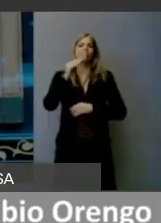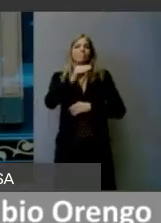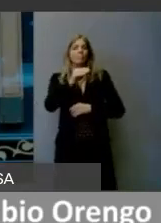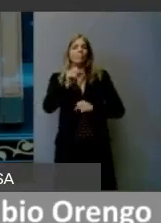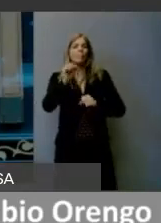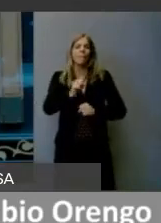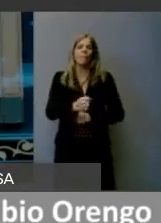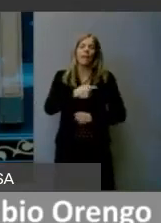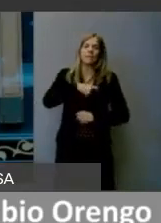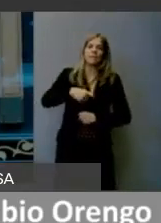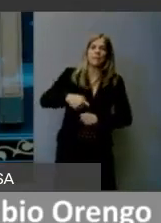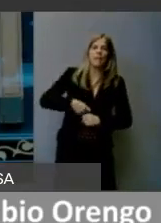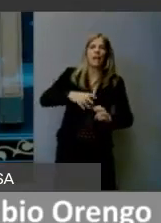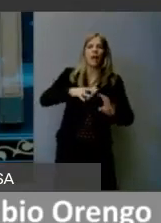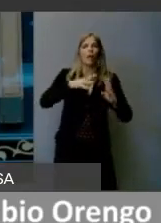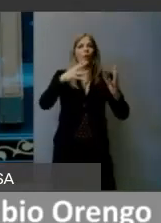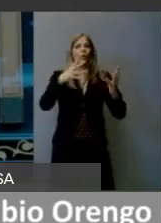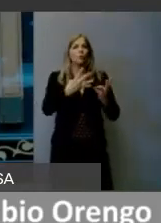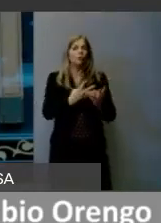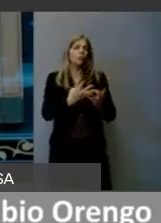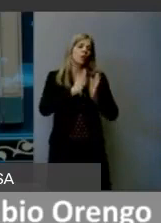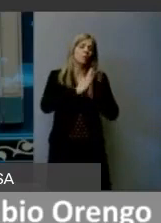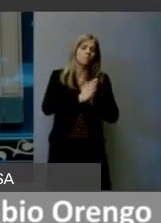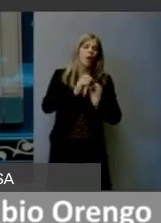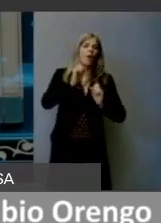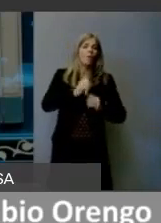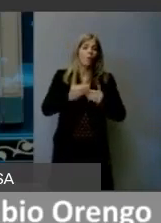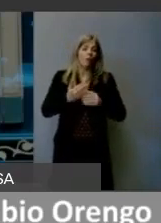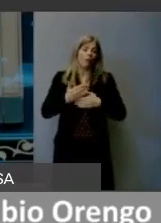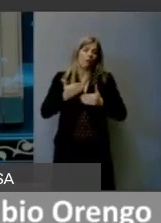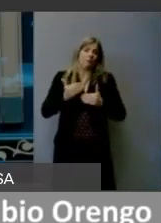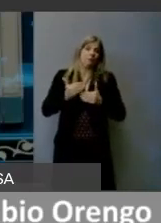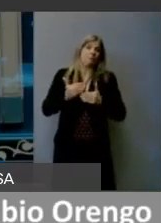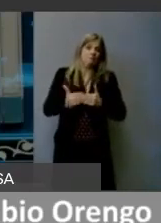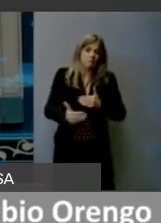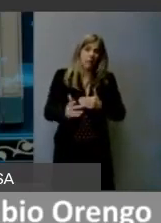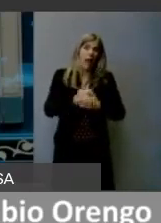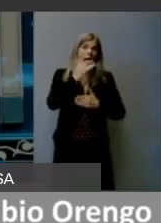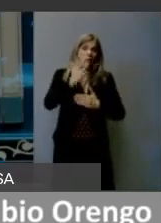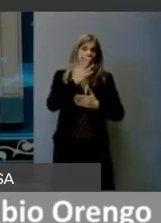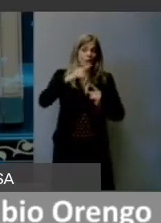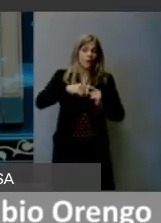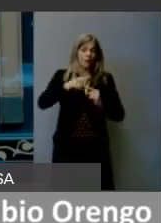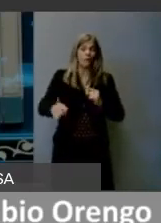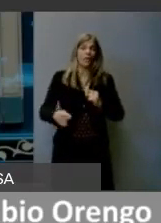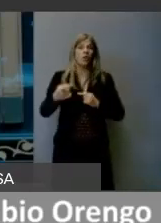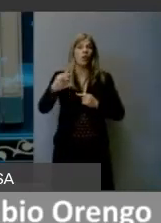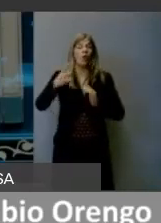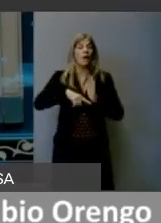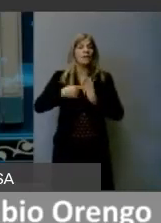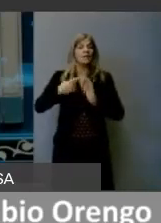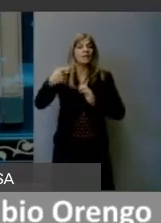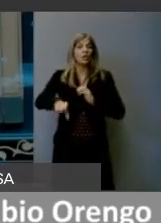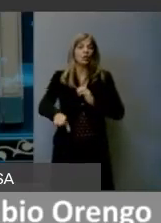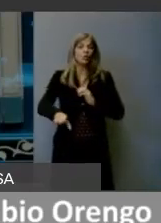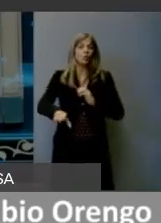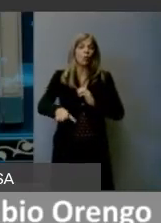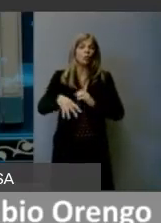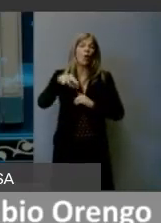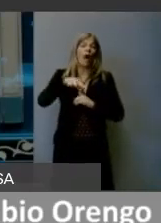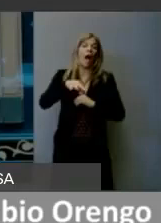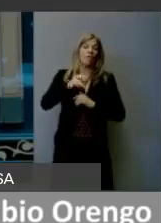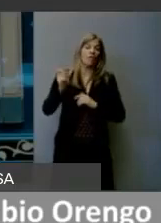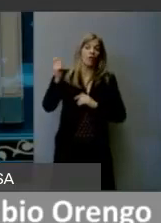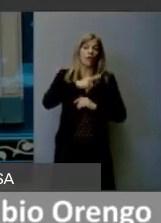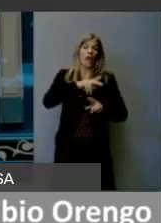possibili azioni al fine di prorogare almeno fino al mese di giugno la concessione gratuita dell'occupazione del suolo pubblico al